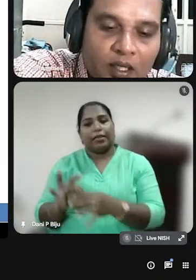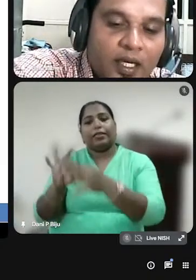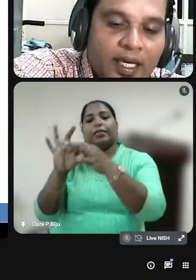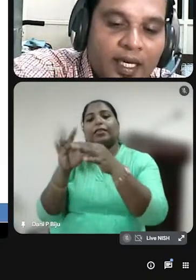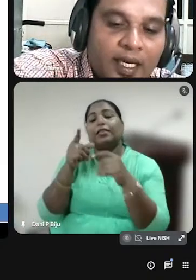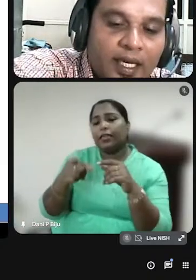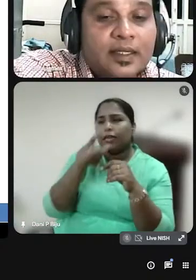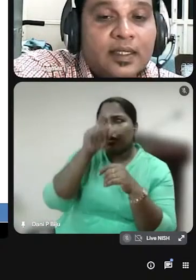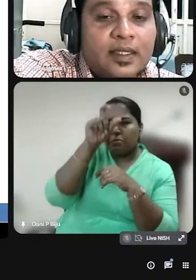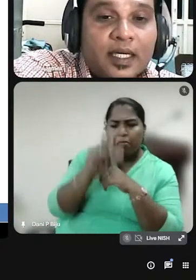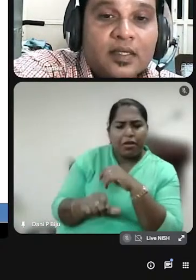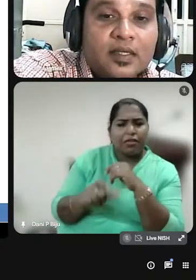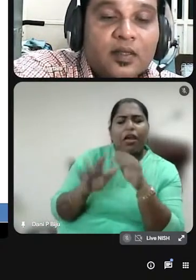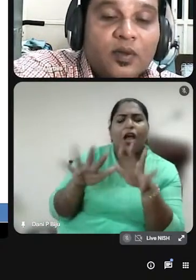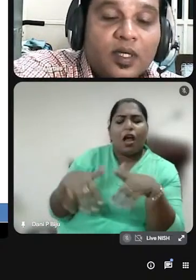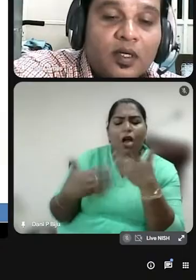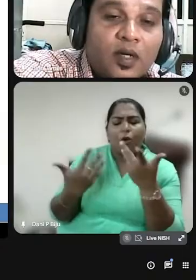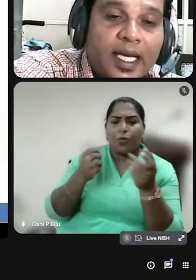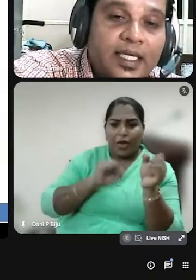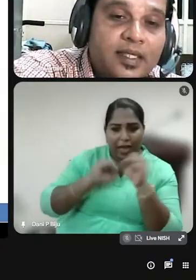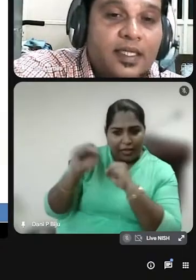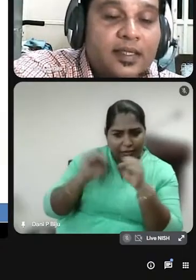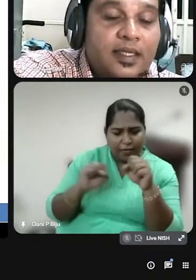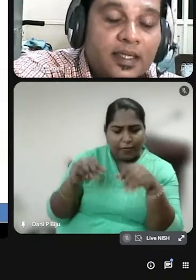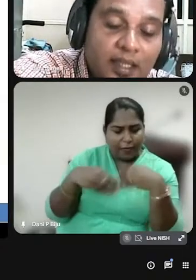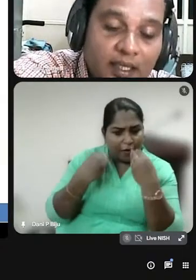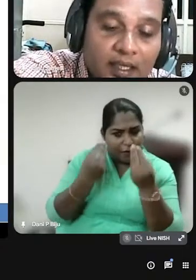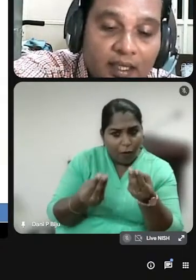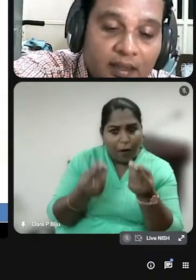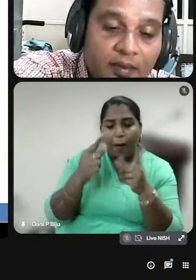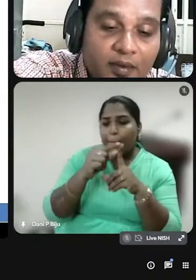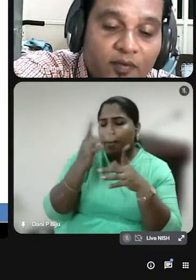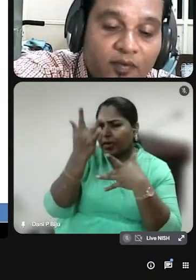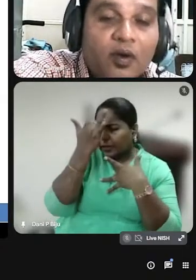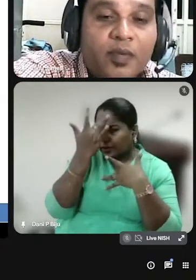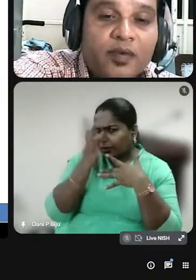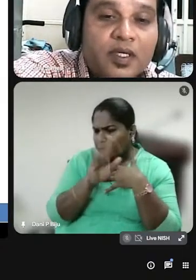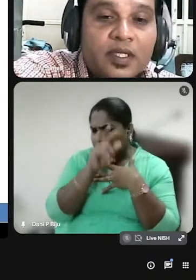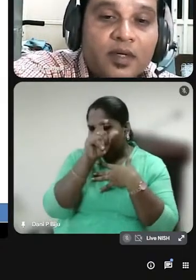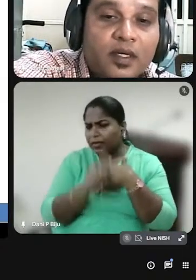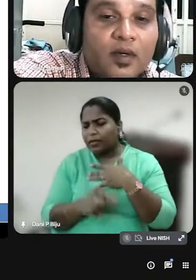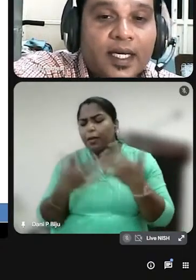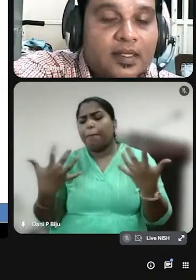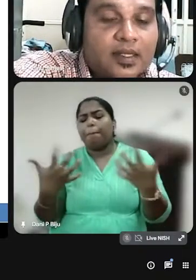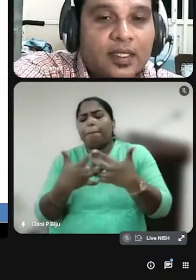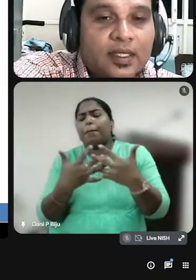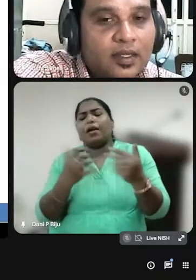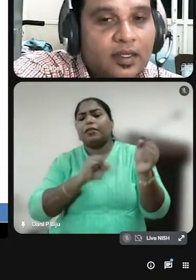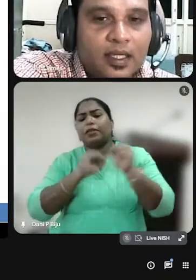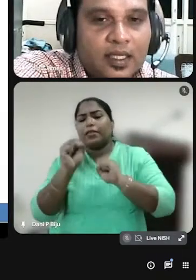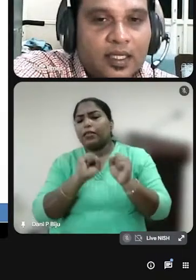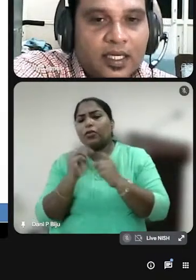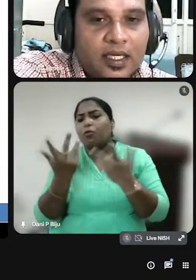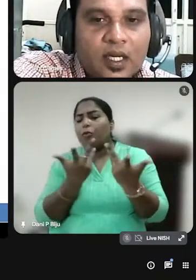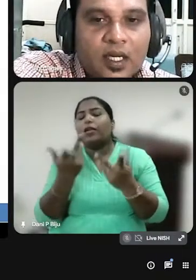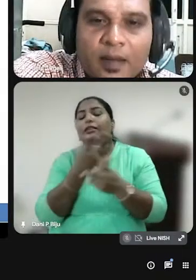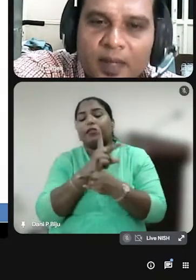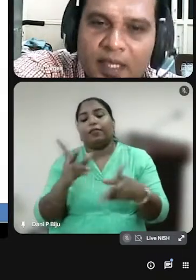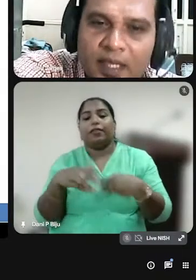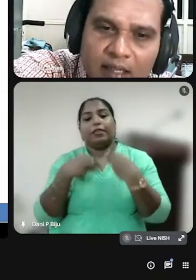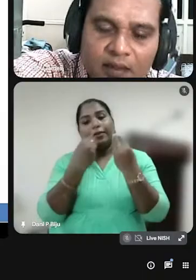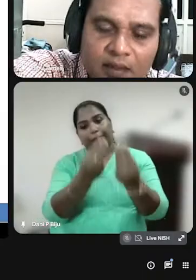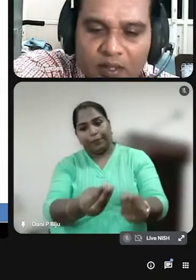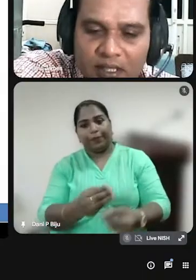ഈ എക്സസൈസുകൾ, പാർക്കിൻസൺസ് രോഗികൾക്കുള്ള എക്സസൈസുകൾ, ഫോൾ പ്രിവെൻഷന് വേണ്ടിയിട്ടുള്ള എക്സസൈസുകൾ നിർദ്ദേശിക്കുന്നത്.